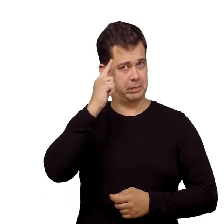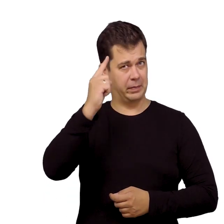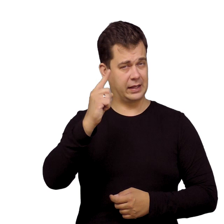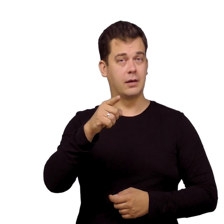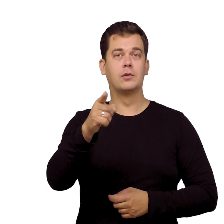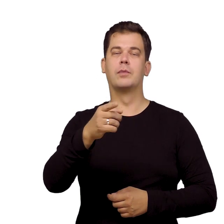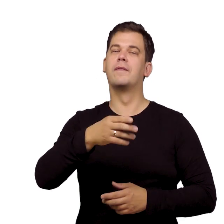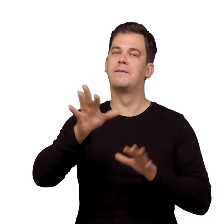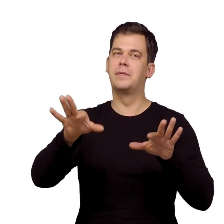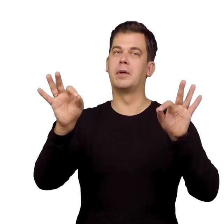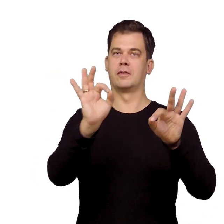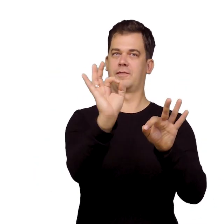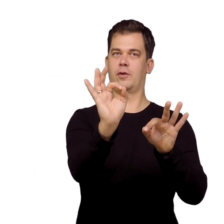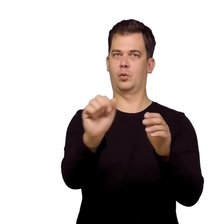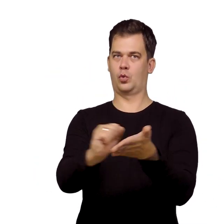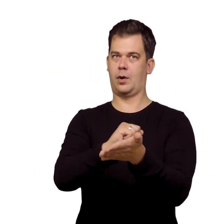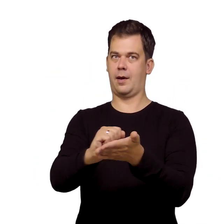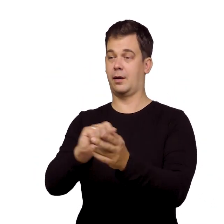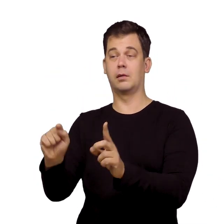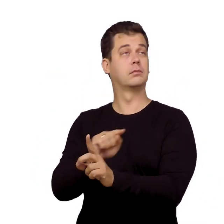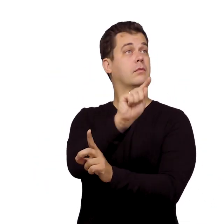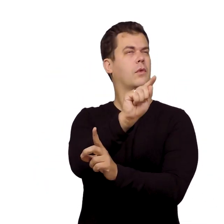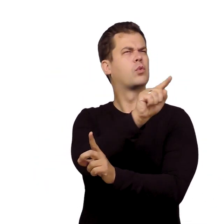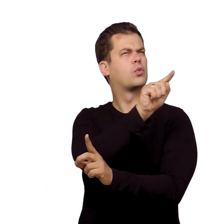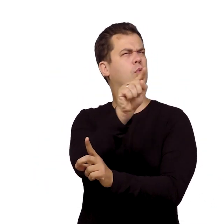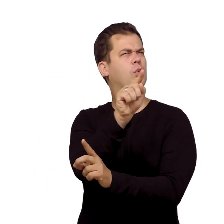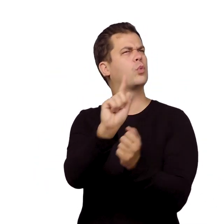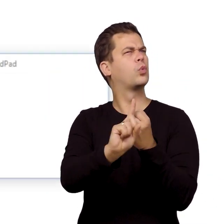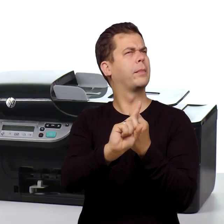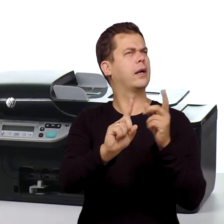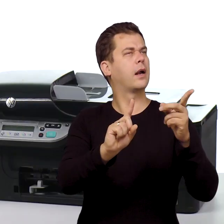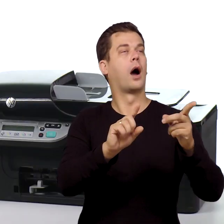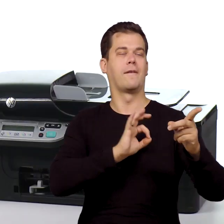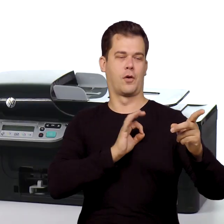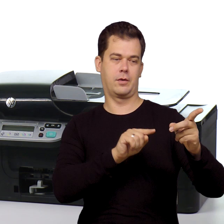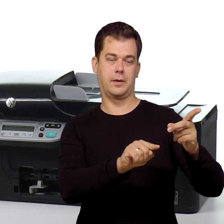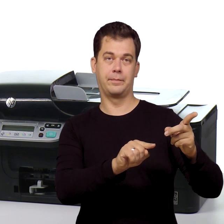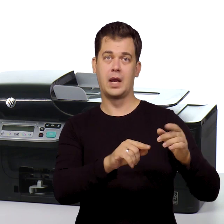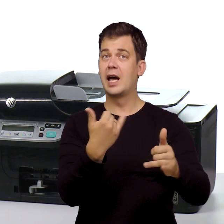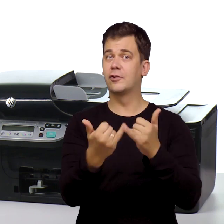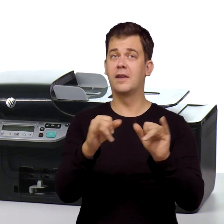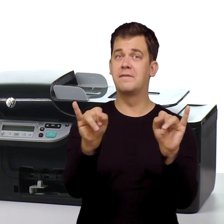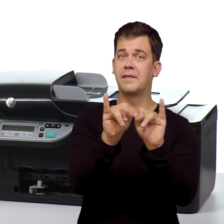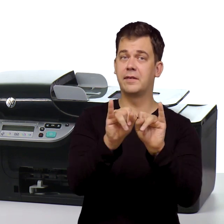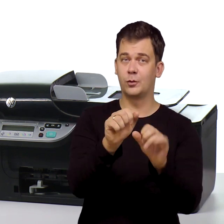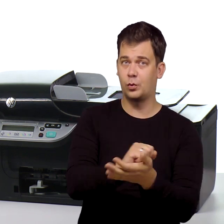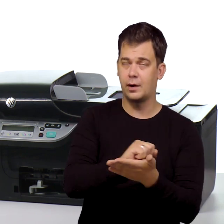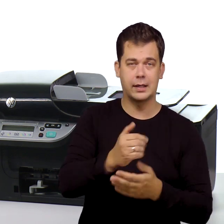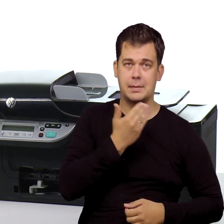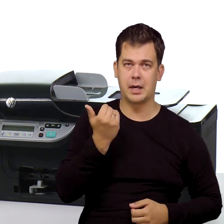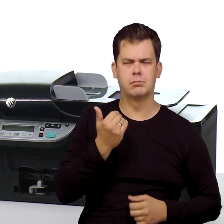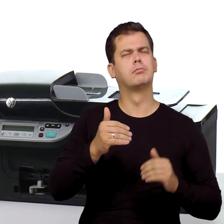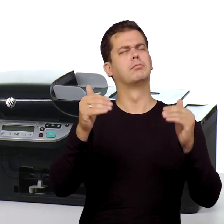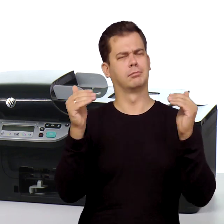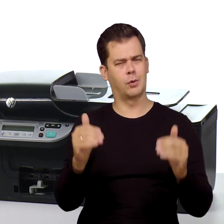Pamiętaj tylko o wybraniu swojej drukarki przed wciśnięciem drukuj. Jeśli masz drukarkę bez funkcji Wi-Fi, to też